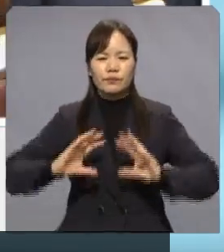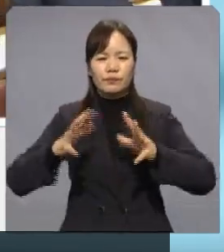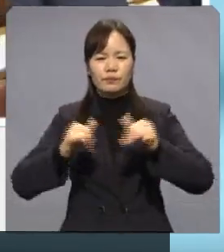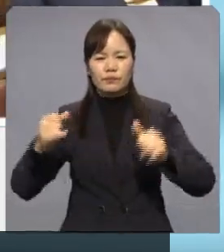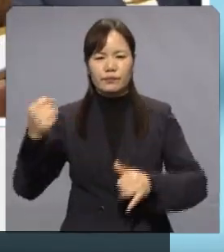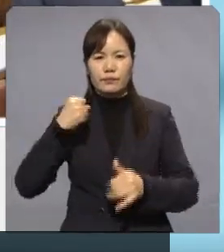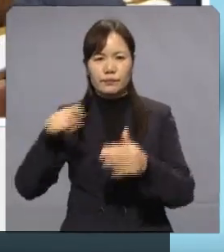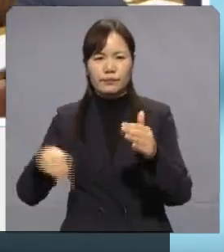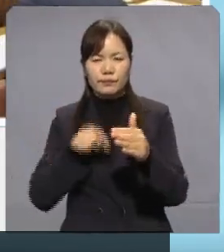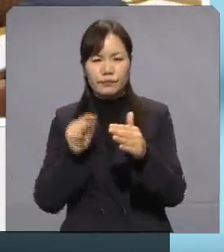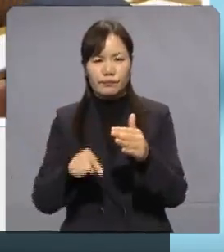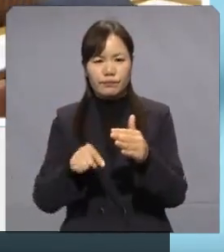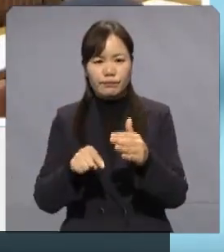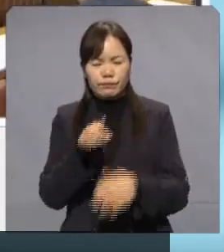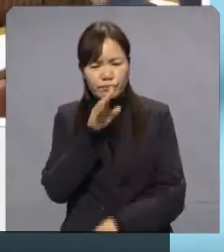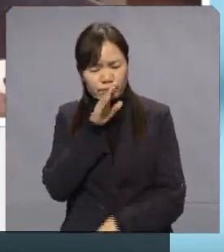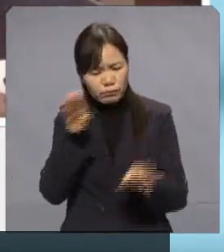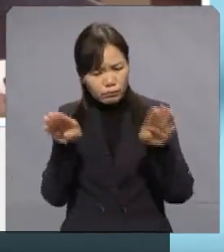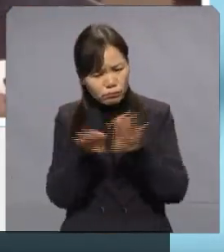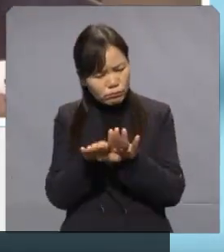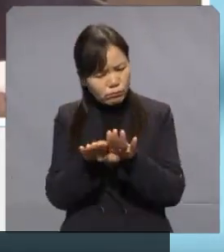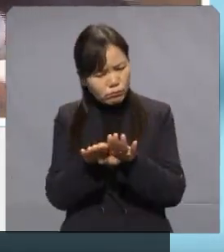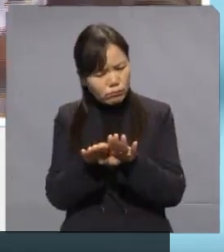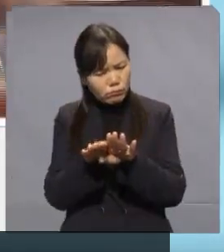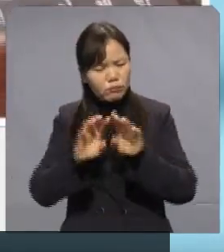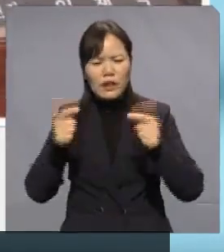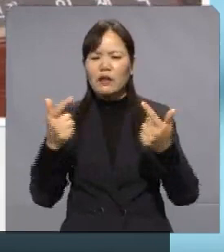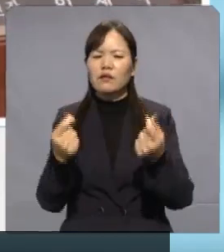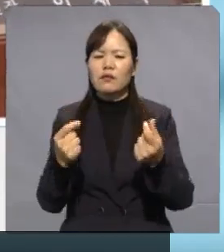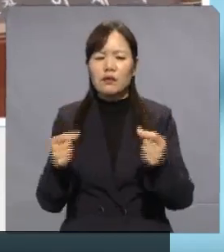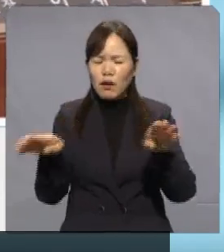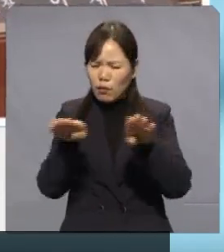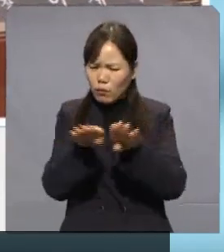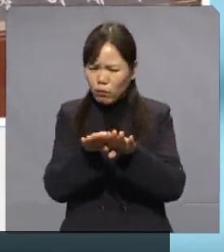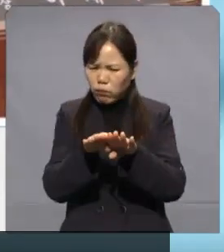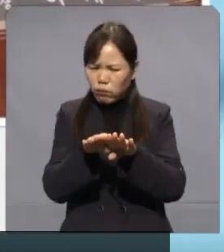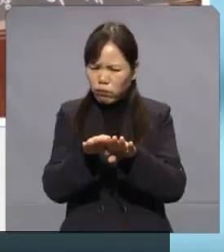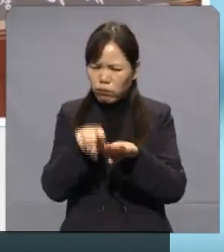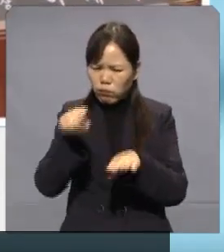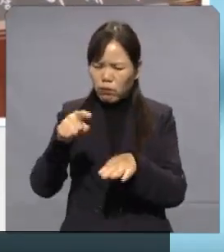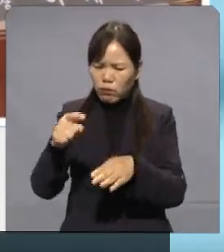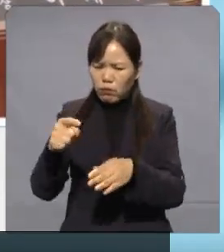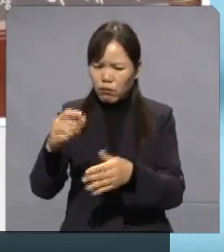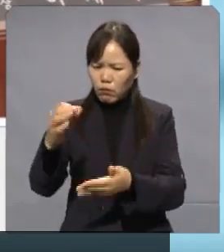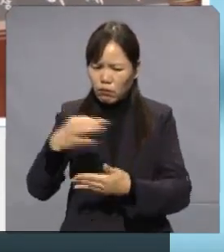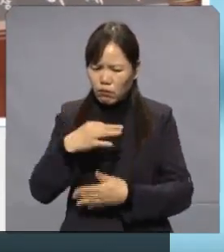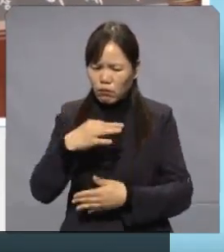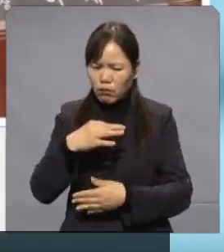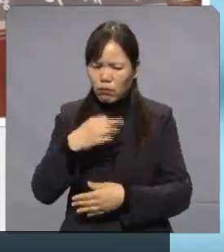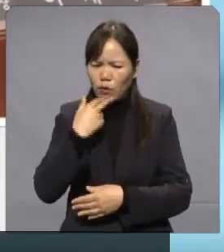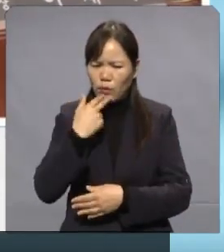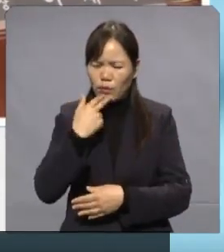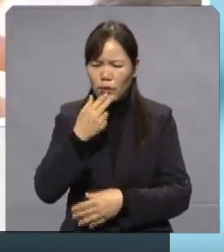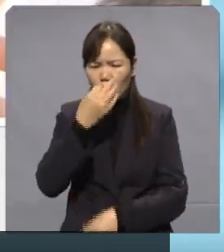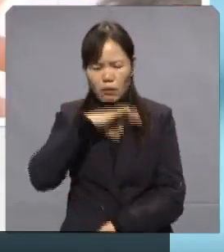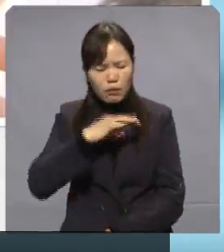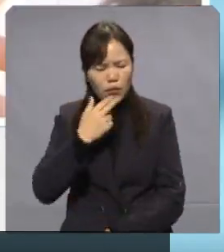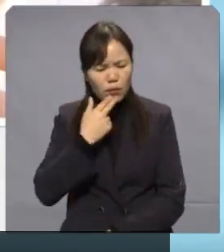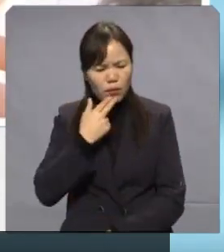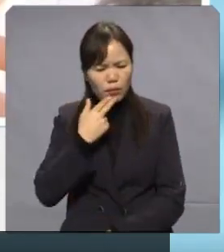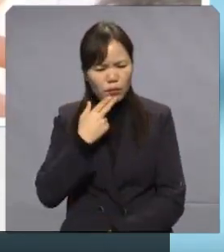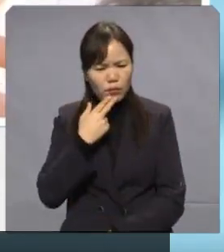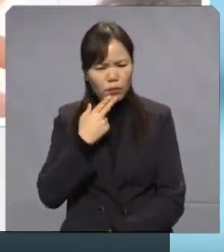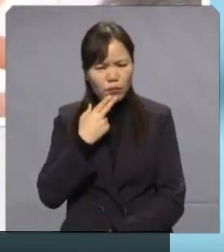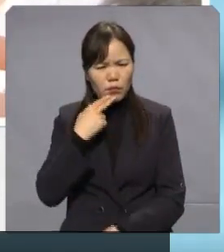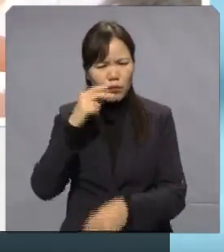국민의힘에서 과연 보이콧할까? 저는 그렇게 보지 않습니다. 보이콧하는 것이 얻을 수 있는 실익이 별로 없다는 거죠. 명분도 없고요. 그렇죠. 예. 보이콧을 했을